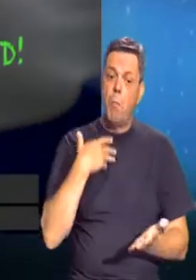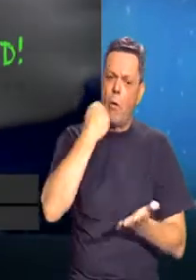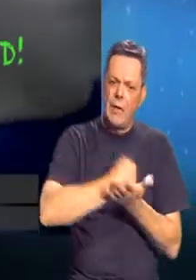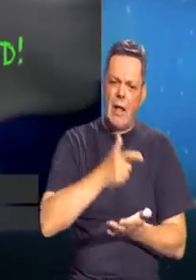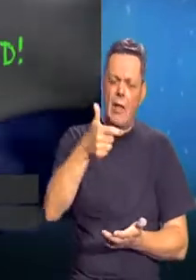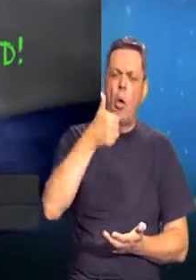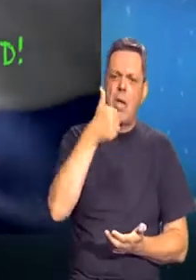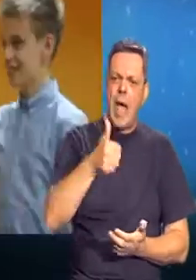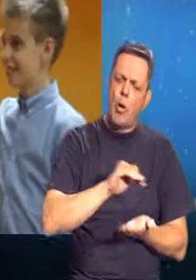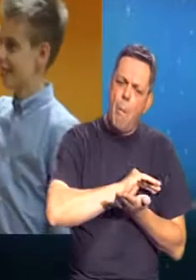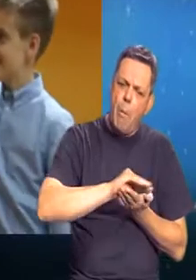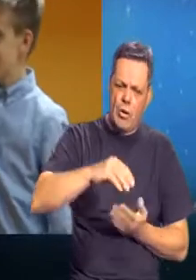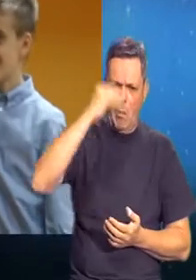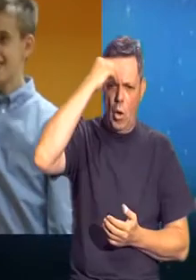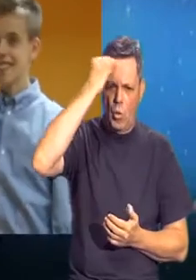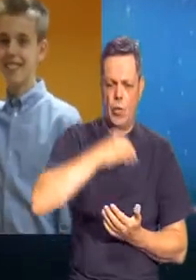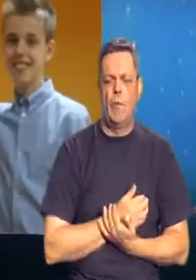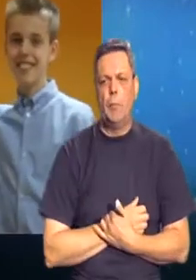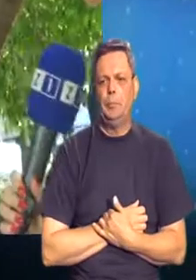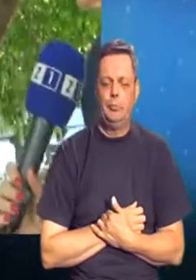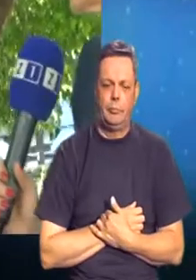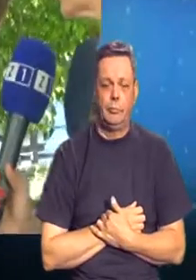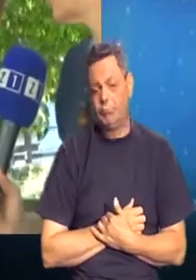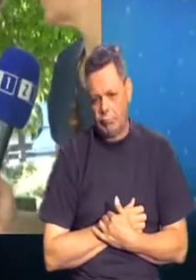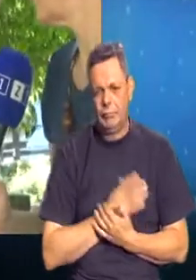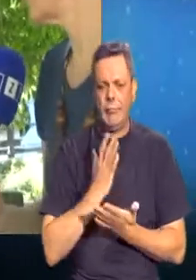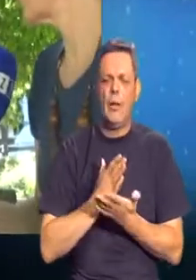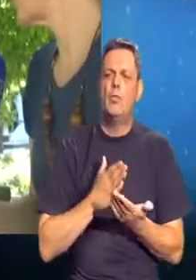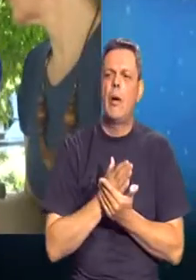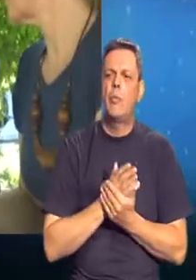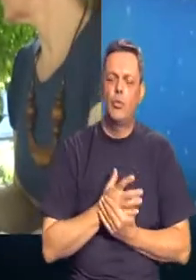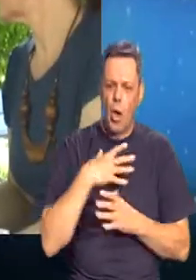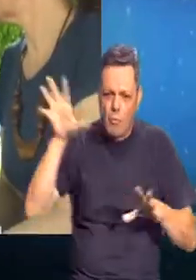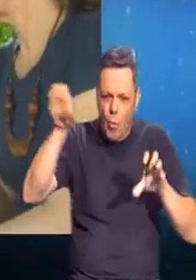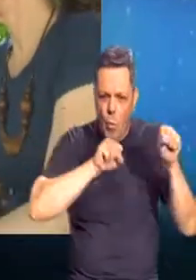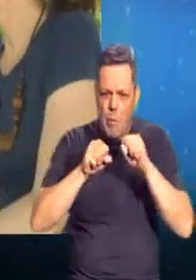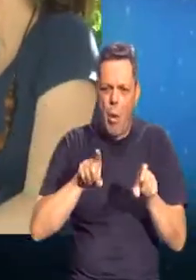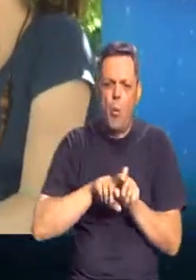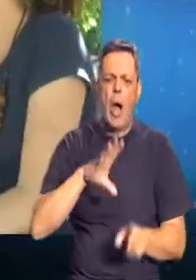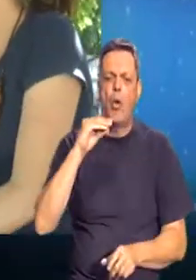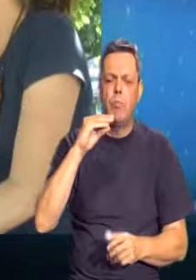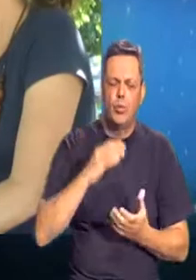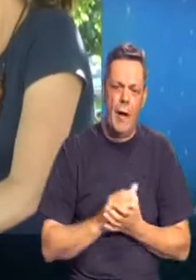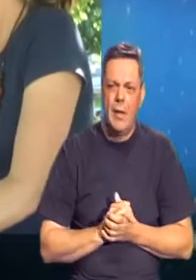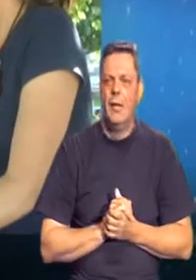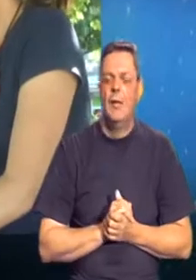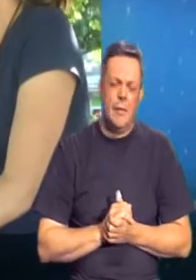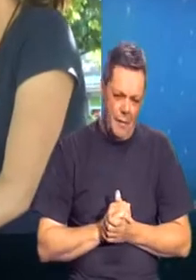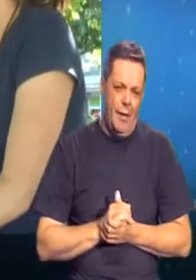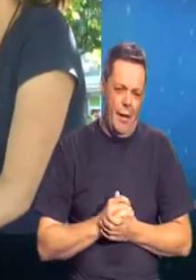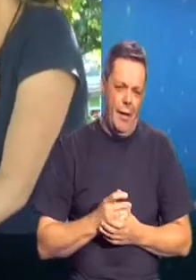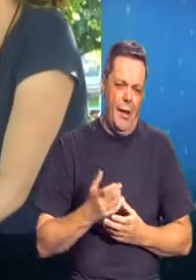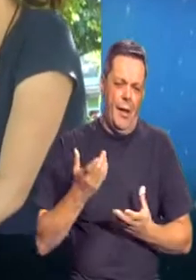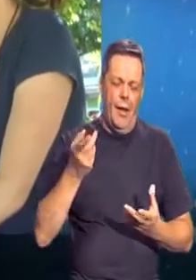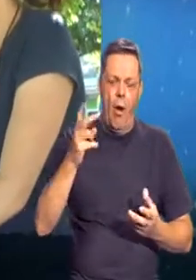potvrdili da je to jedno zbilja posebno iskustvo za sve. U svakom slučaju pijaju ko spužve, je li tako u ovoj dobi? Da, djeca su izvrsna.